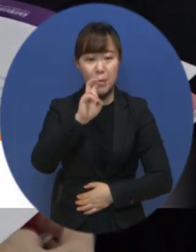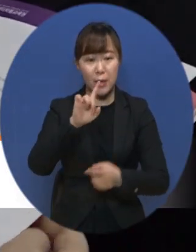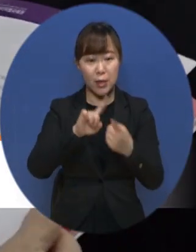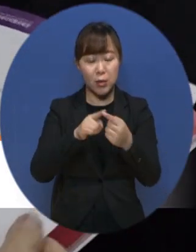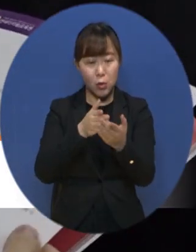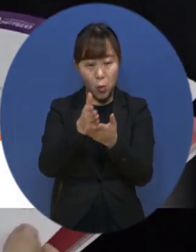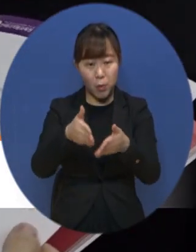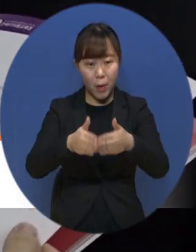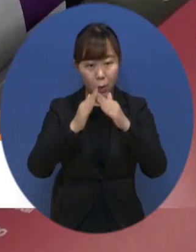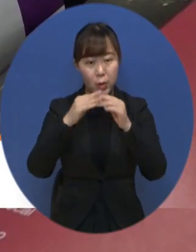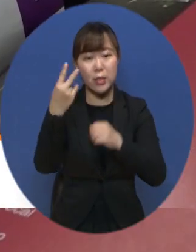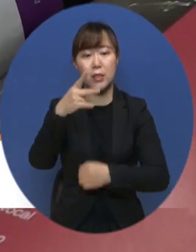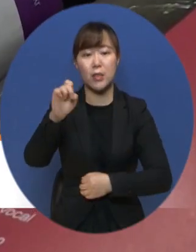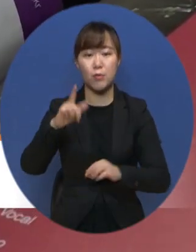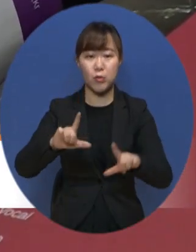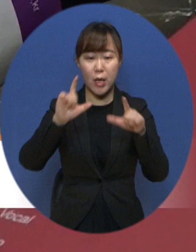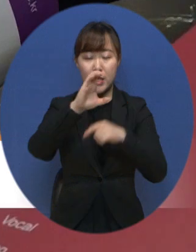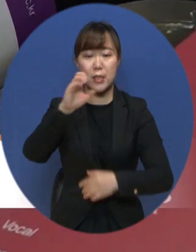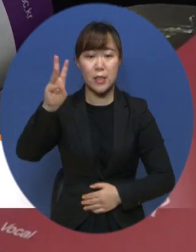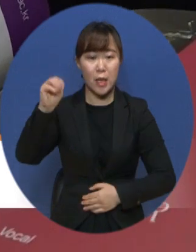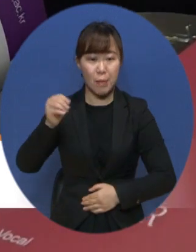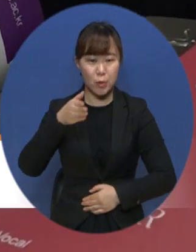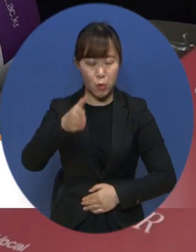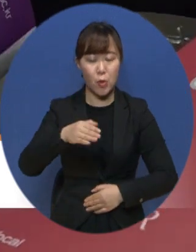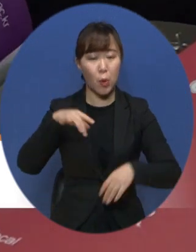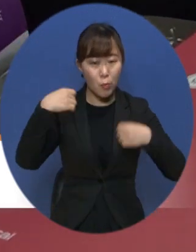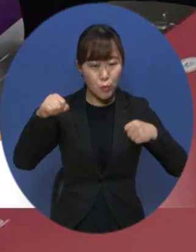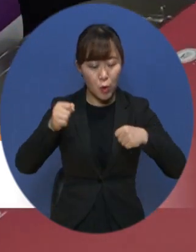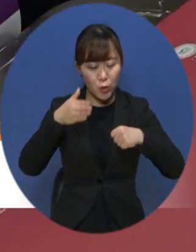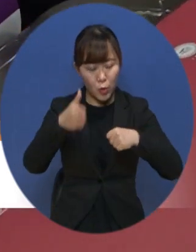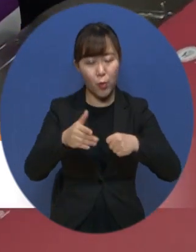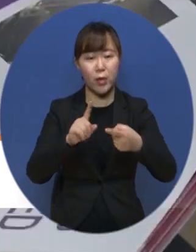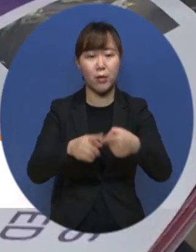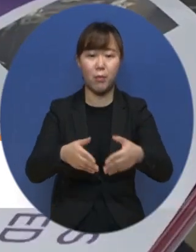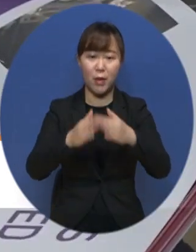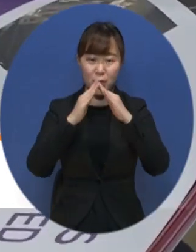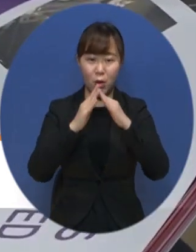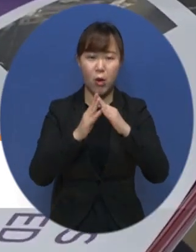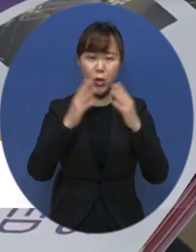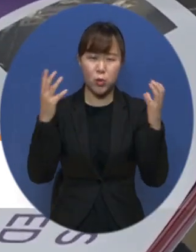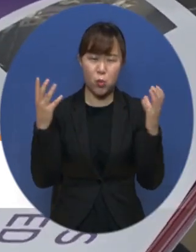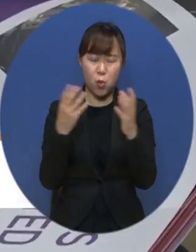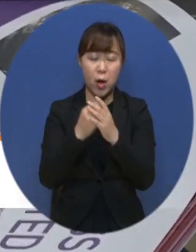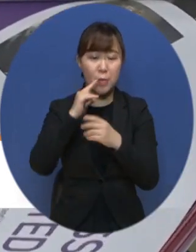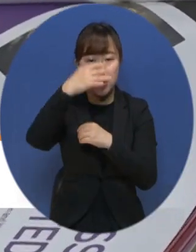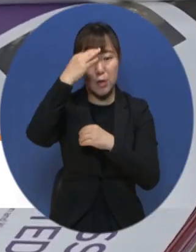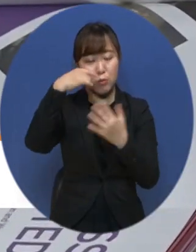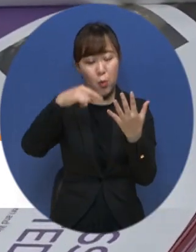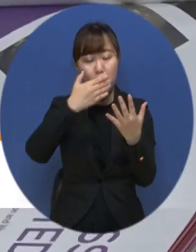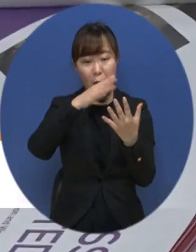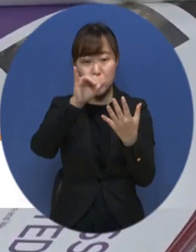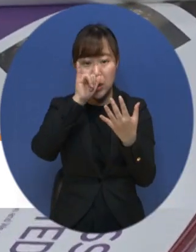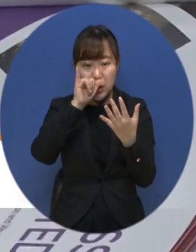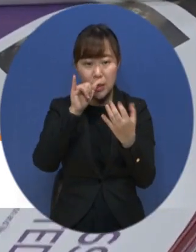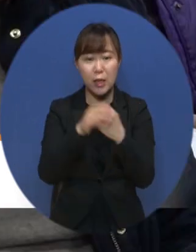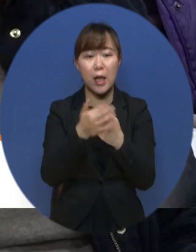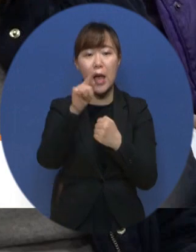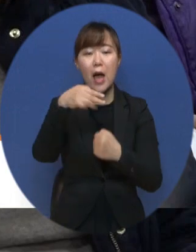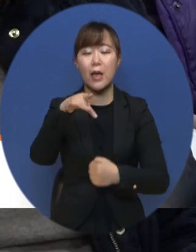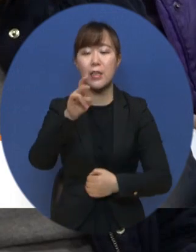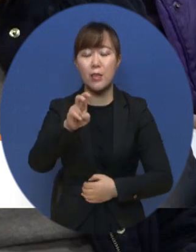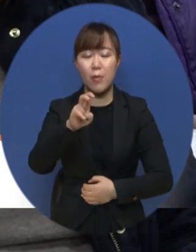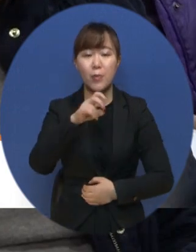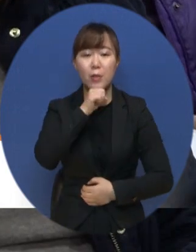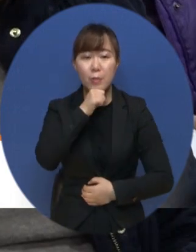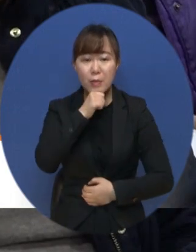개설하고 2016년에 CCM 전공, 무용 전공을 개설함으로써 종합예술교육을 할수 있는 학점은행제